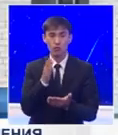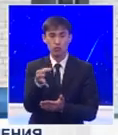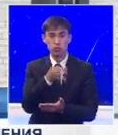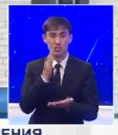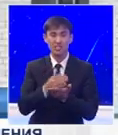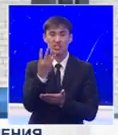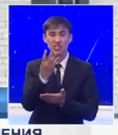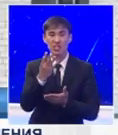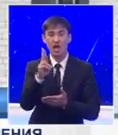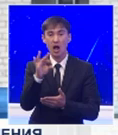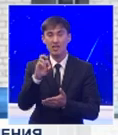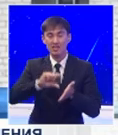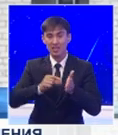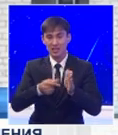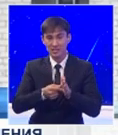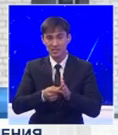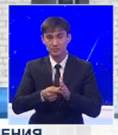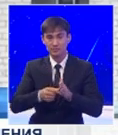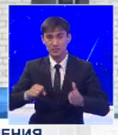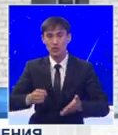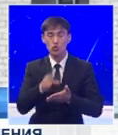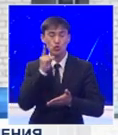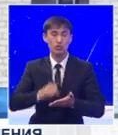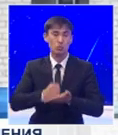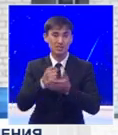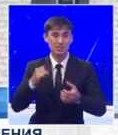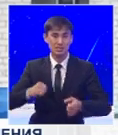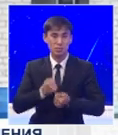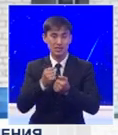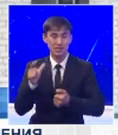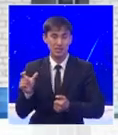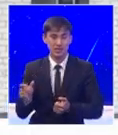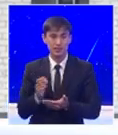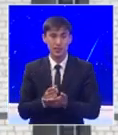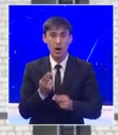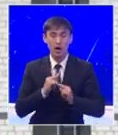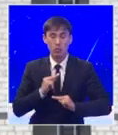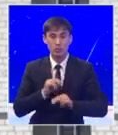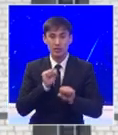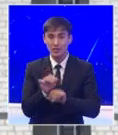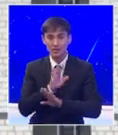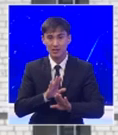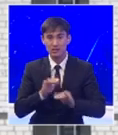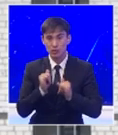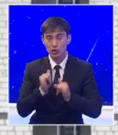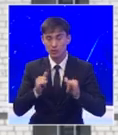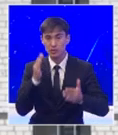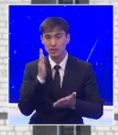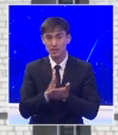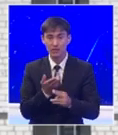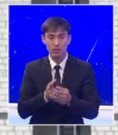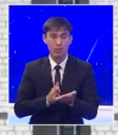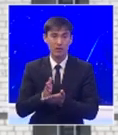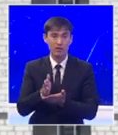кадетских класса юных спасателей. Но работа на этом не останавливается. Все идет развитие данного